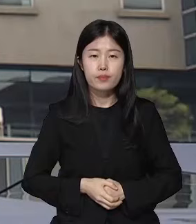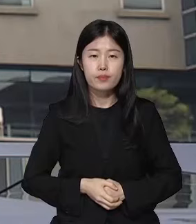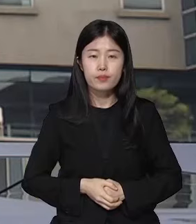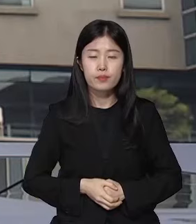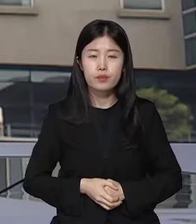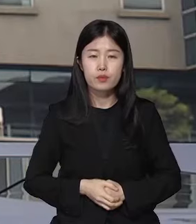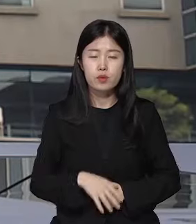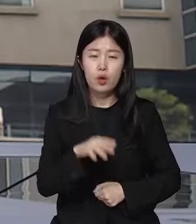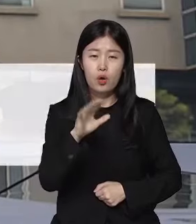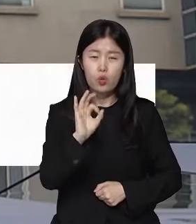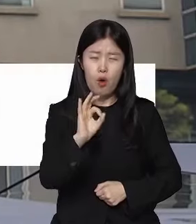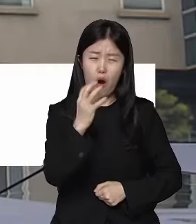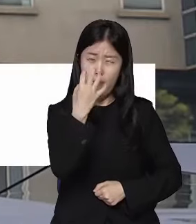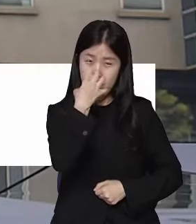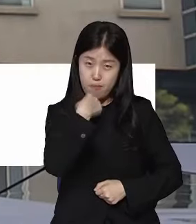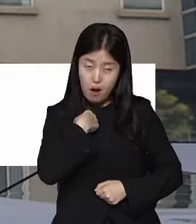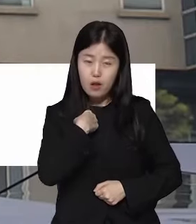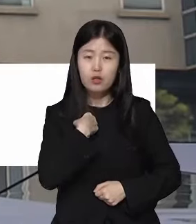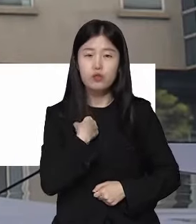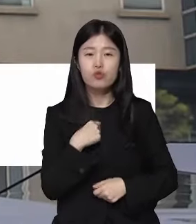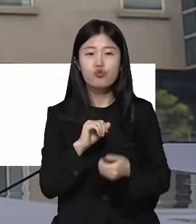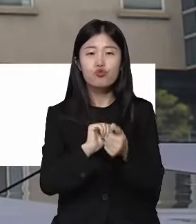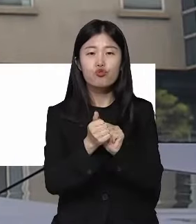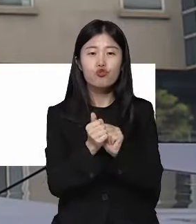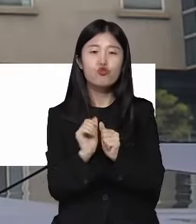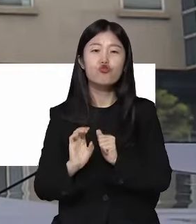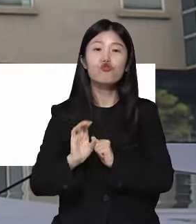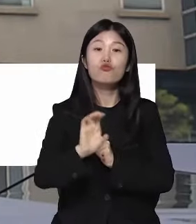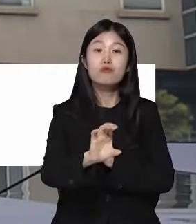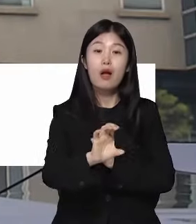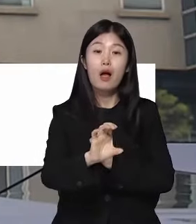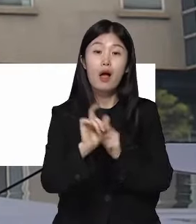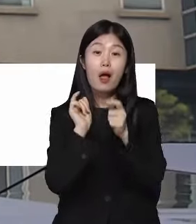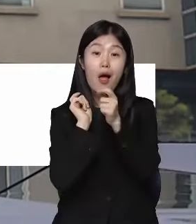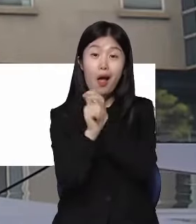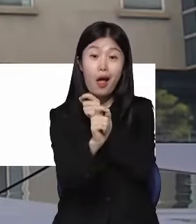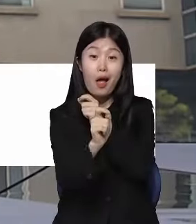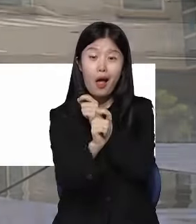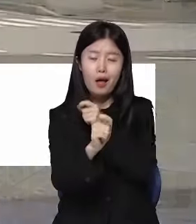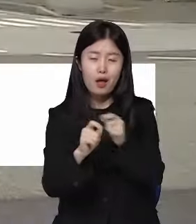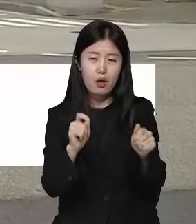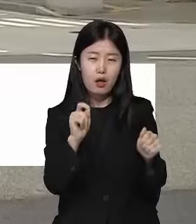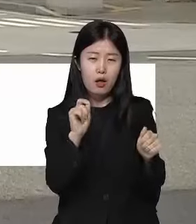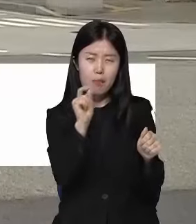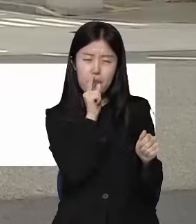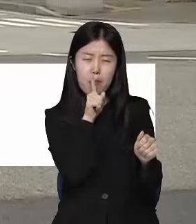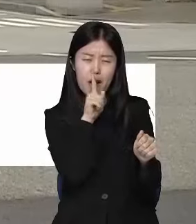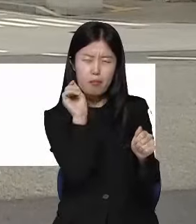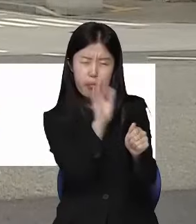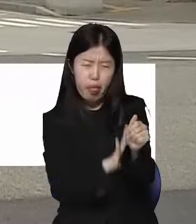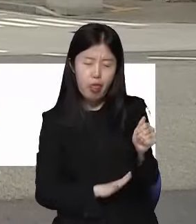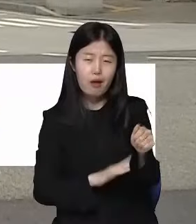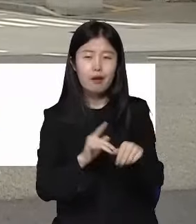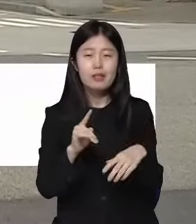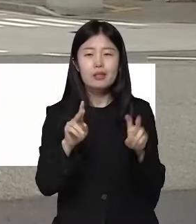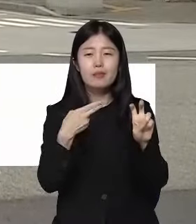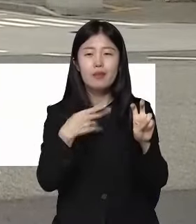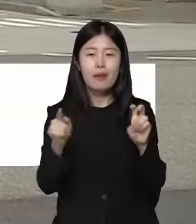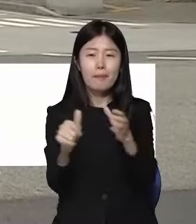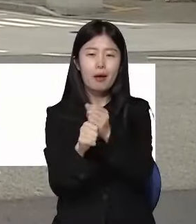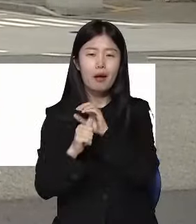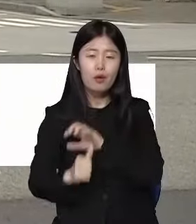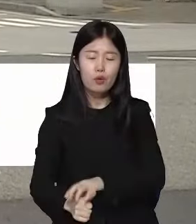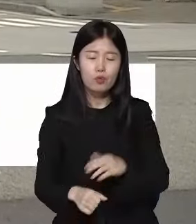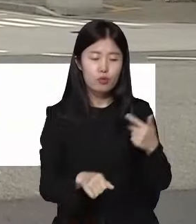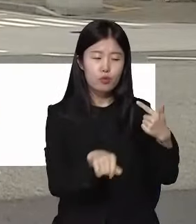고수익 보장 주식 투자방을 운영하며 억대를 가로챈 20대가 구속됐습니다. 광주 서부경찰서는 지난 6월부터